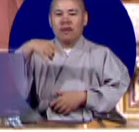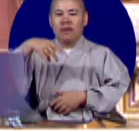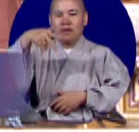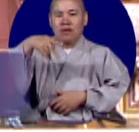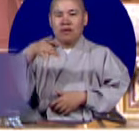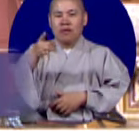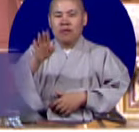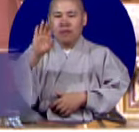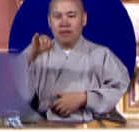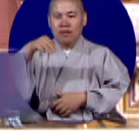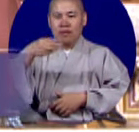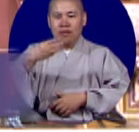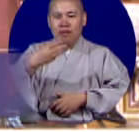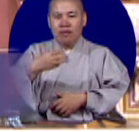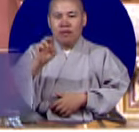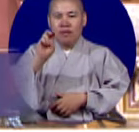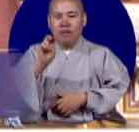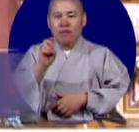기우의